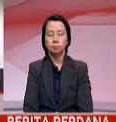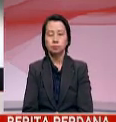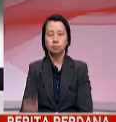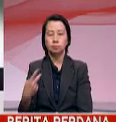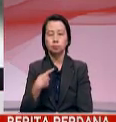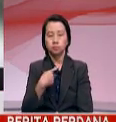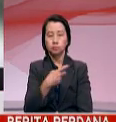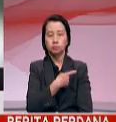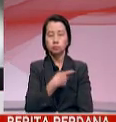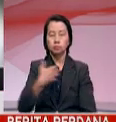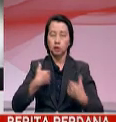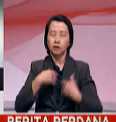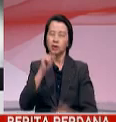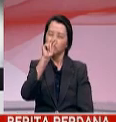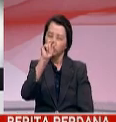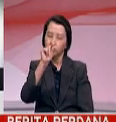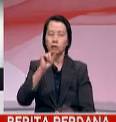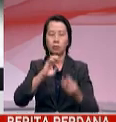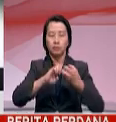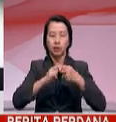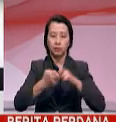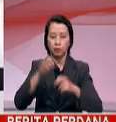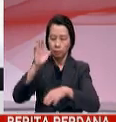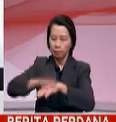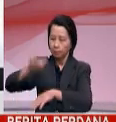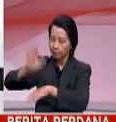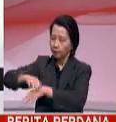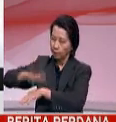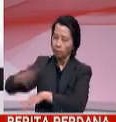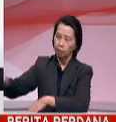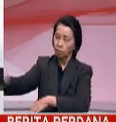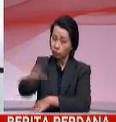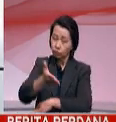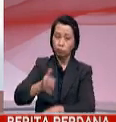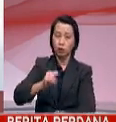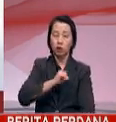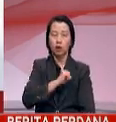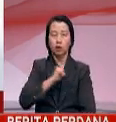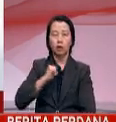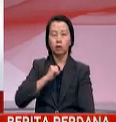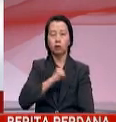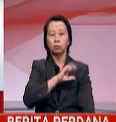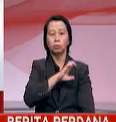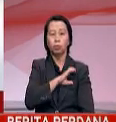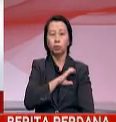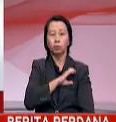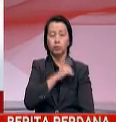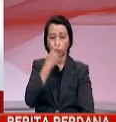Kami mempunyai sedikit masalah untuk memanggil semua anggota untuk membuat